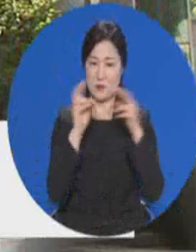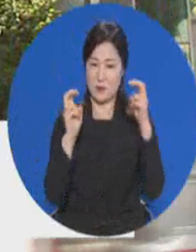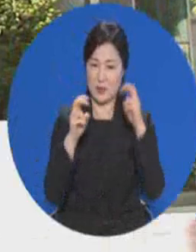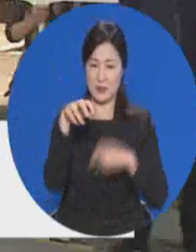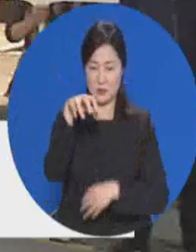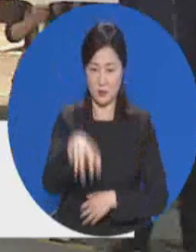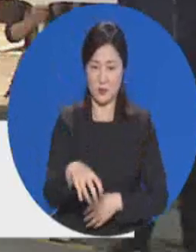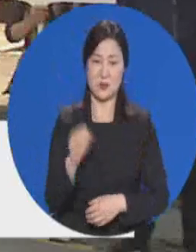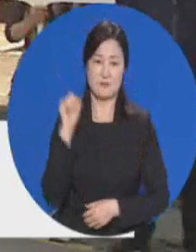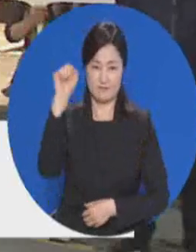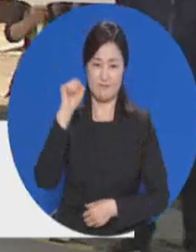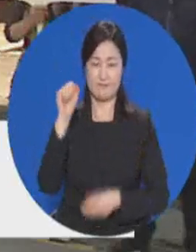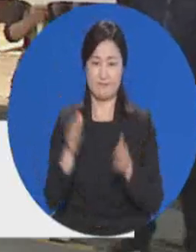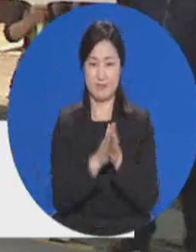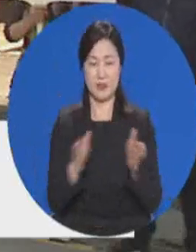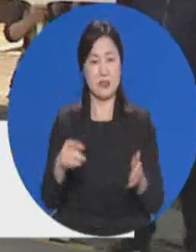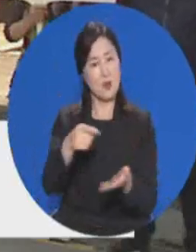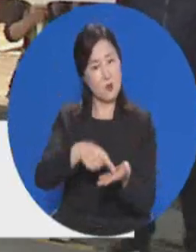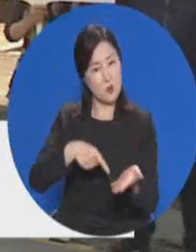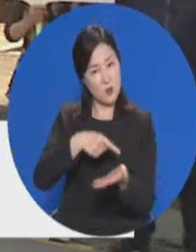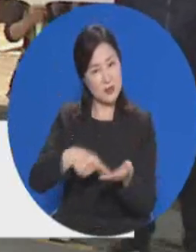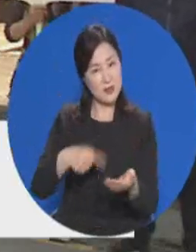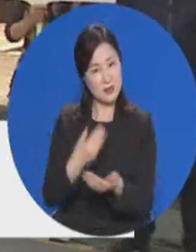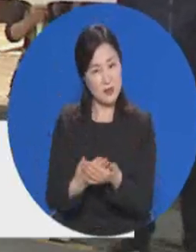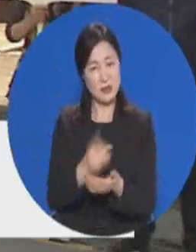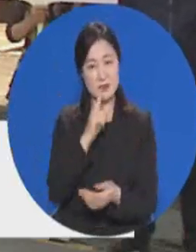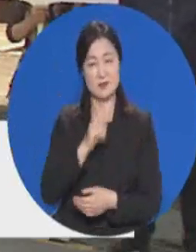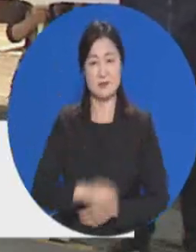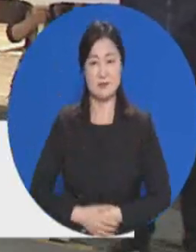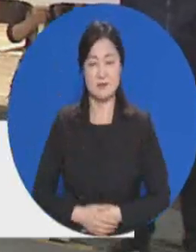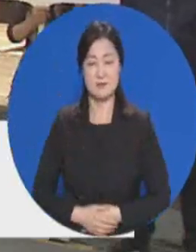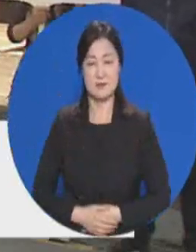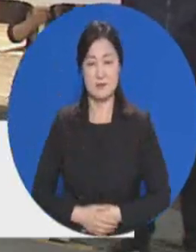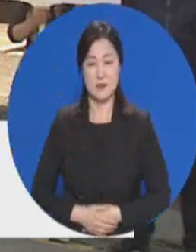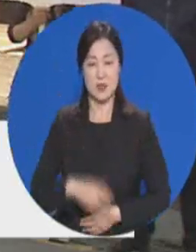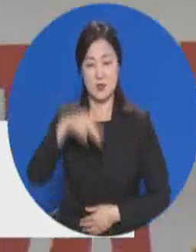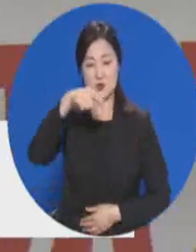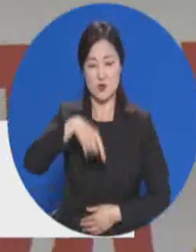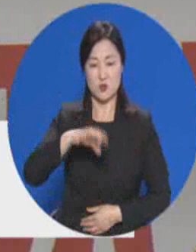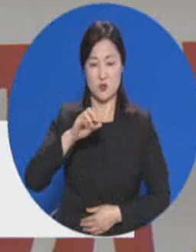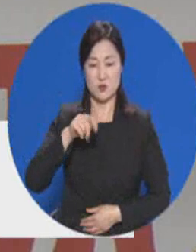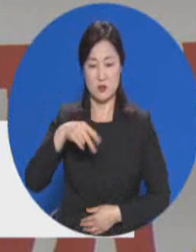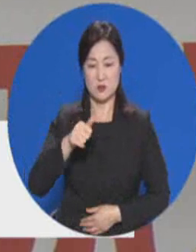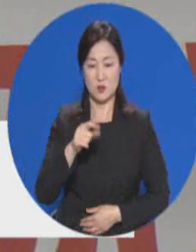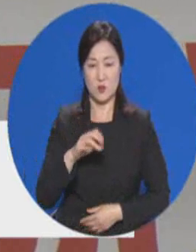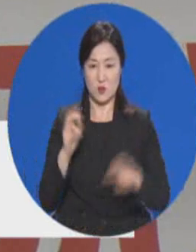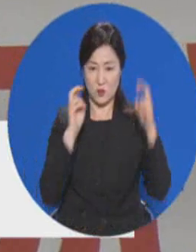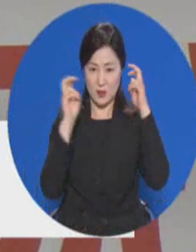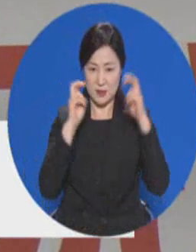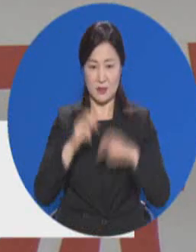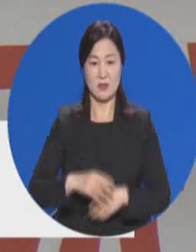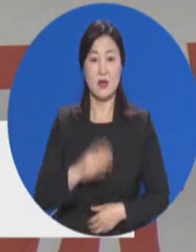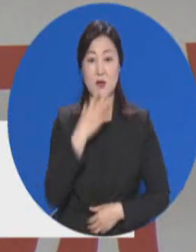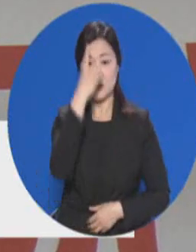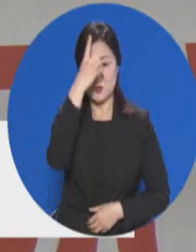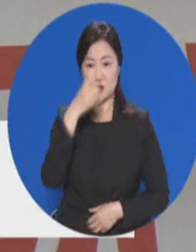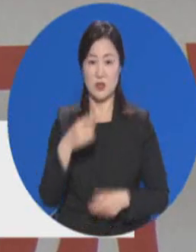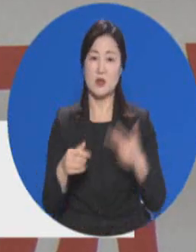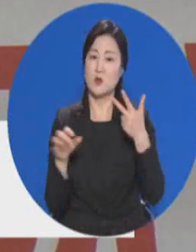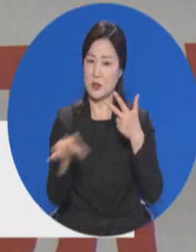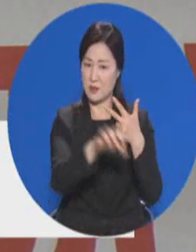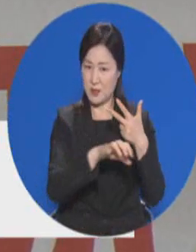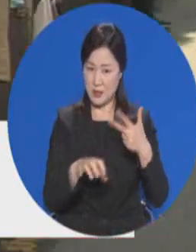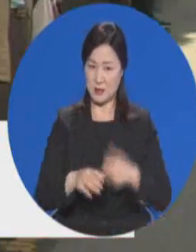토지 보상을 촉구했습니다. 이들 마을 주민들은 중흥건설이 순천시 해룡면 선월리 7개 마을 토지